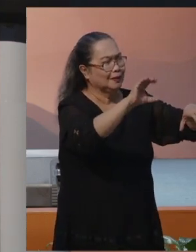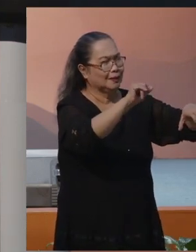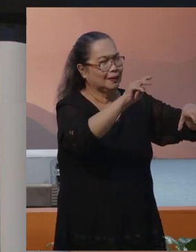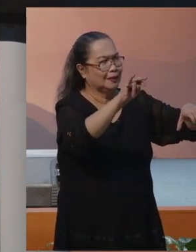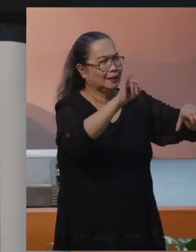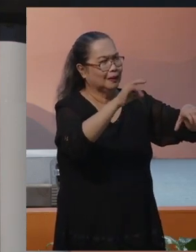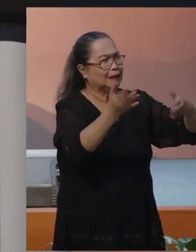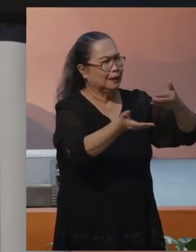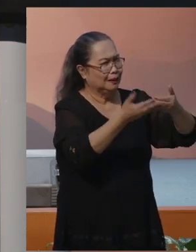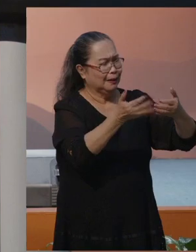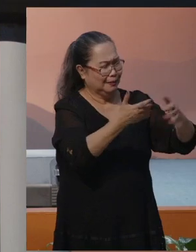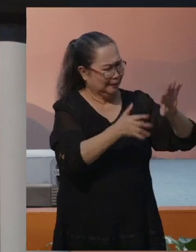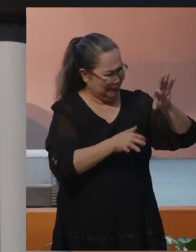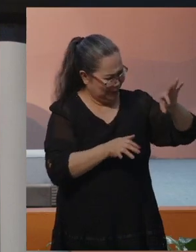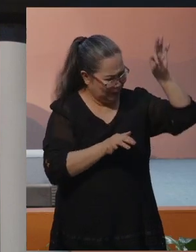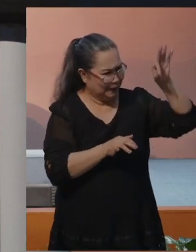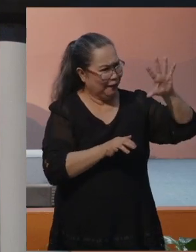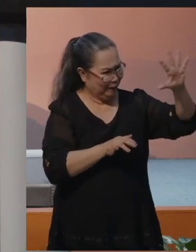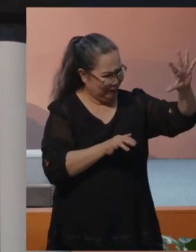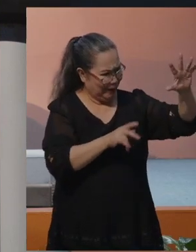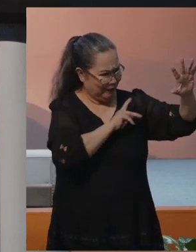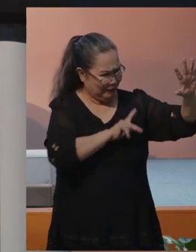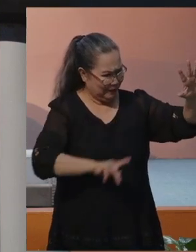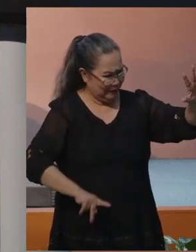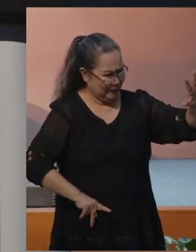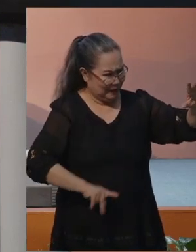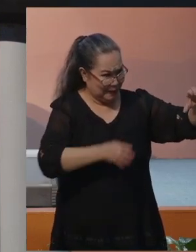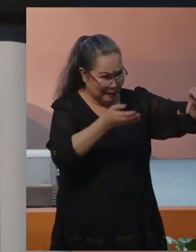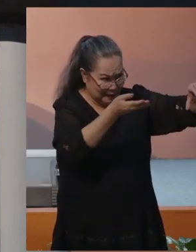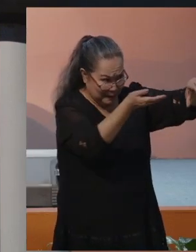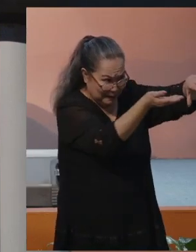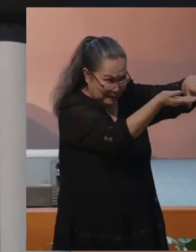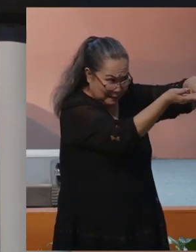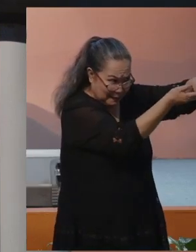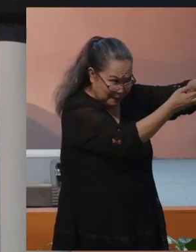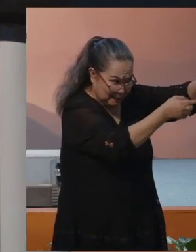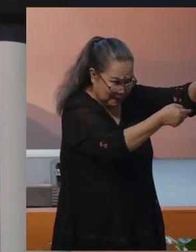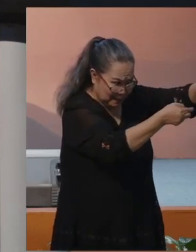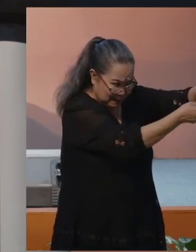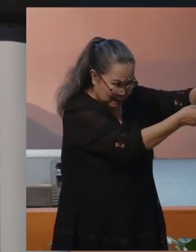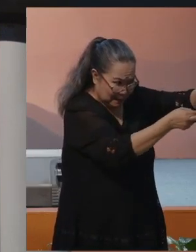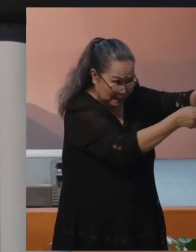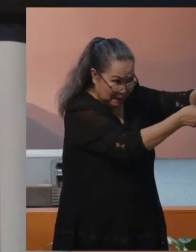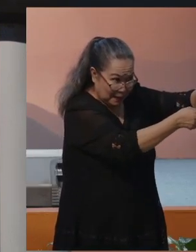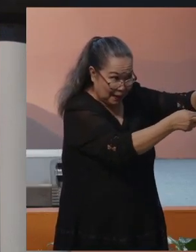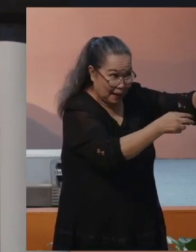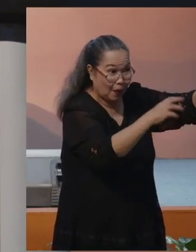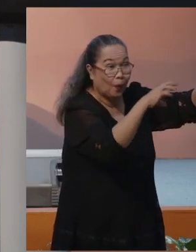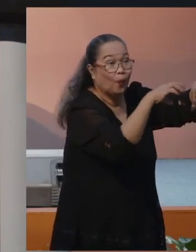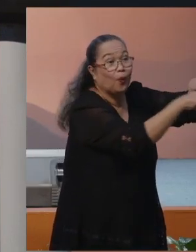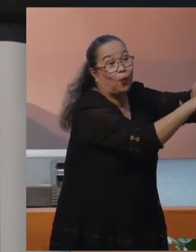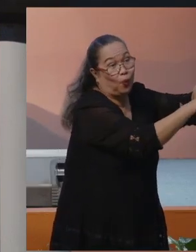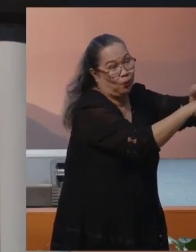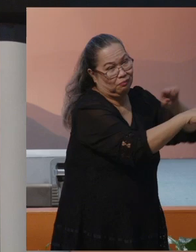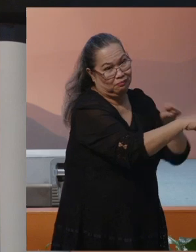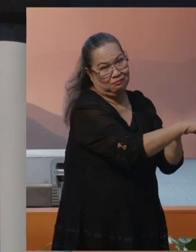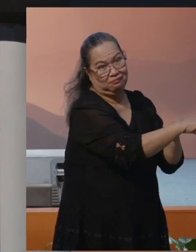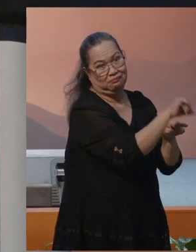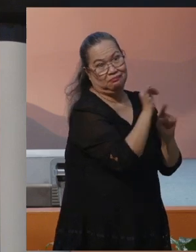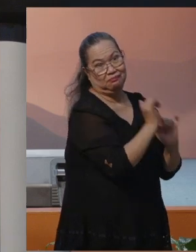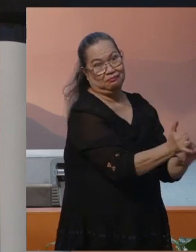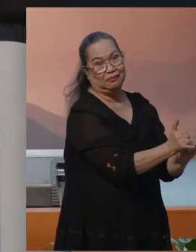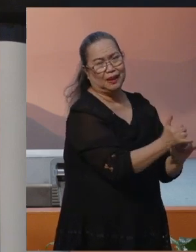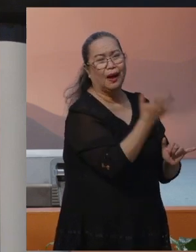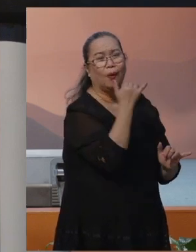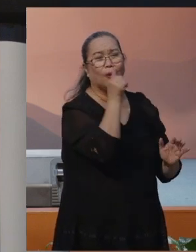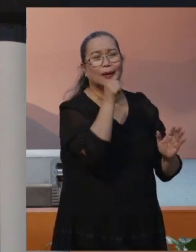Madali silang natagpuan. Sa kuweba sila nagtago, sa kuweba din sila nahuli. Bakit ka